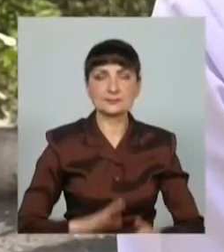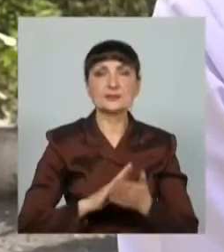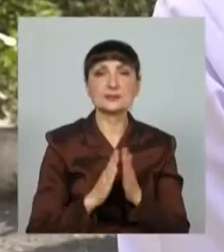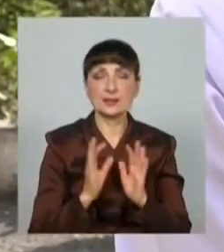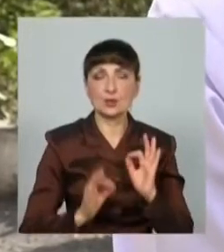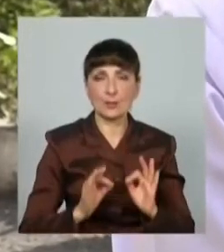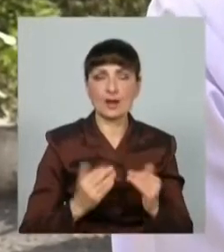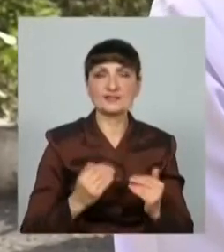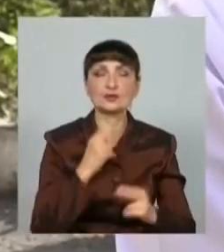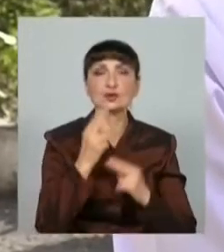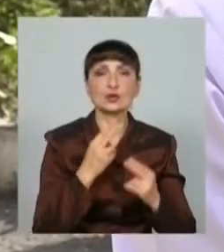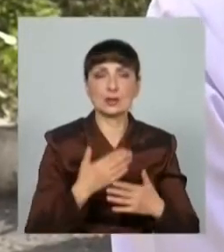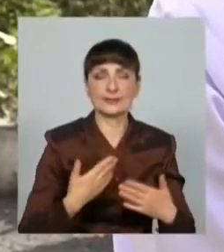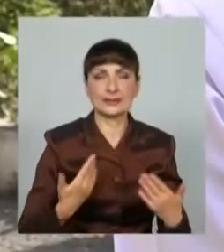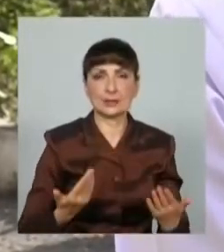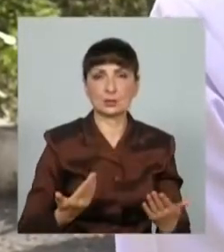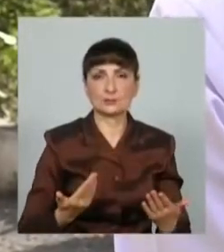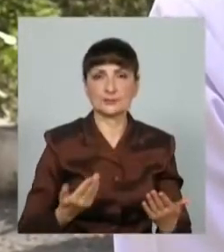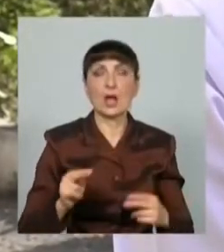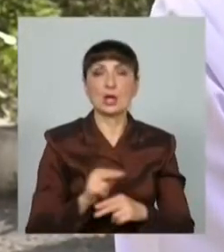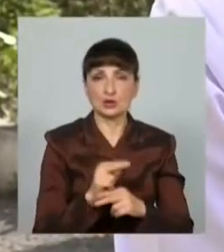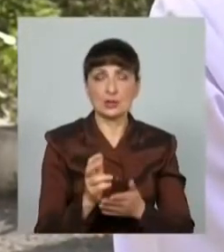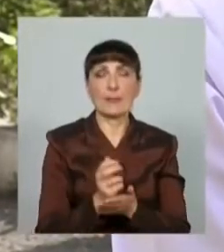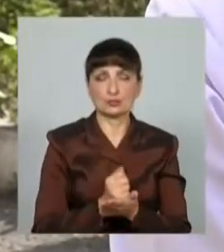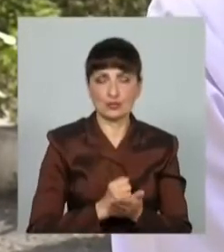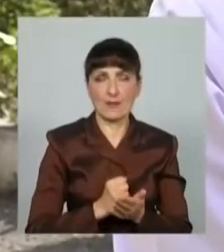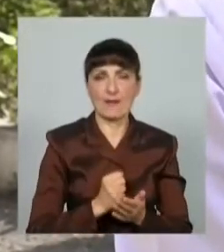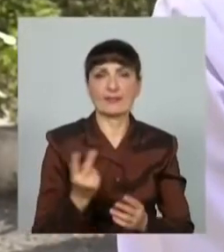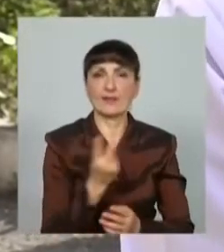Состояние стабильное, на сегодня жалоб не предъявляет, лечение получает оба.